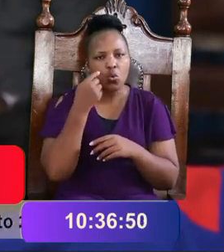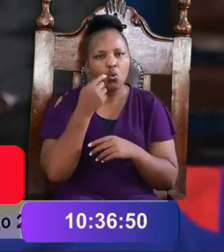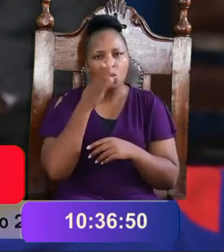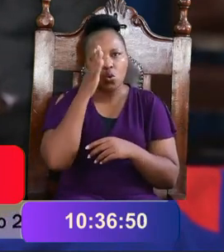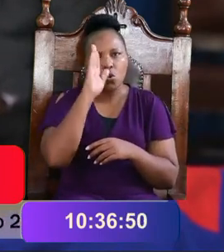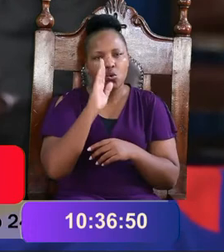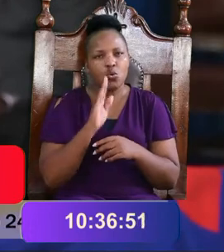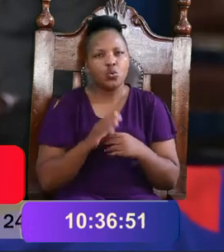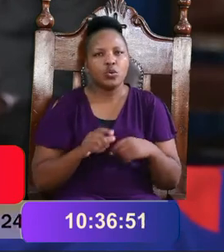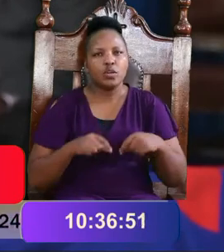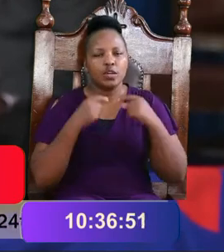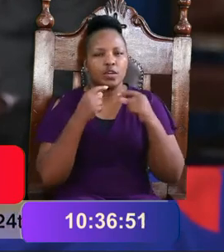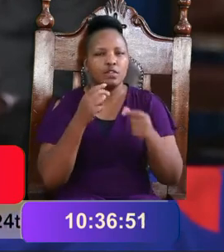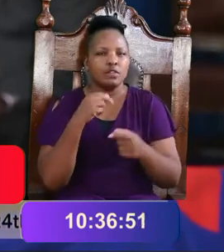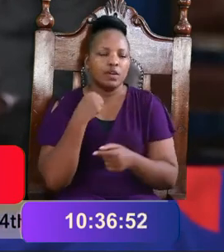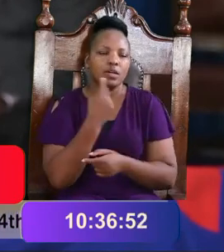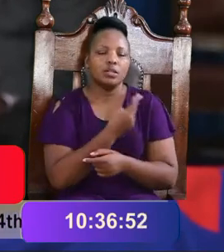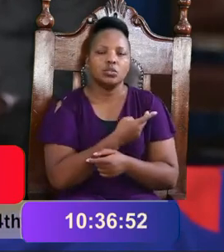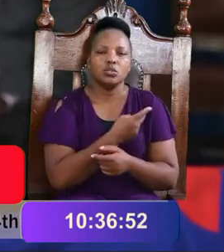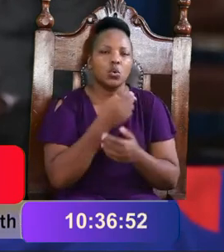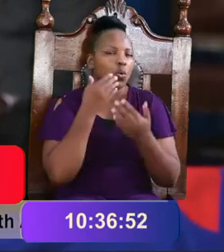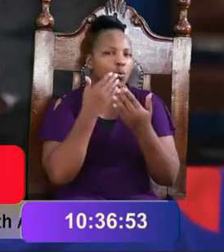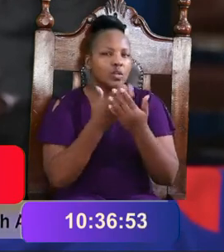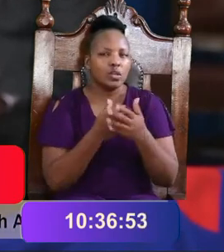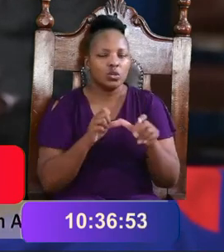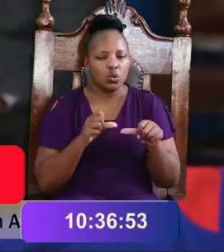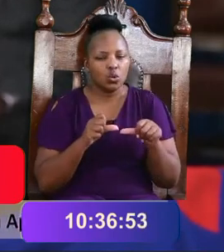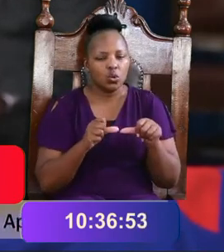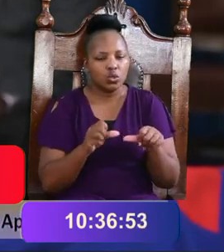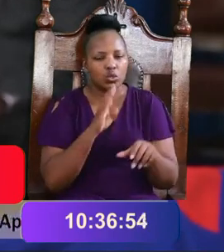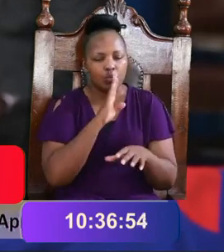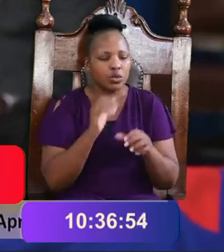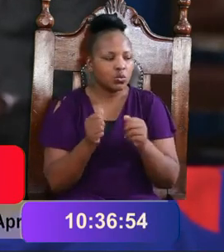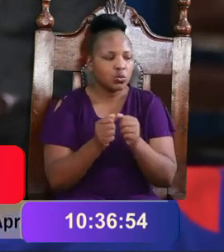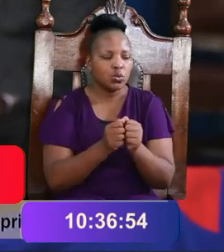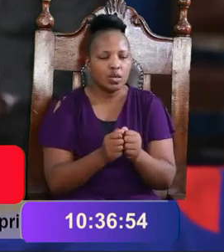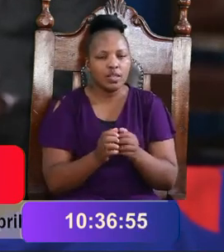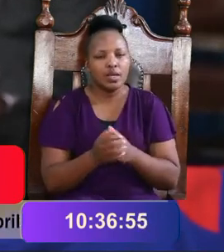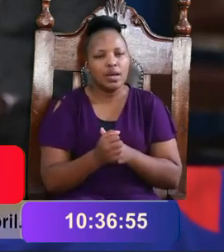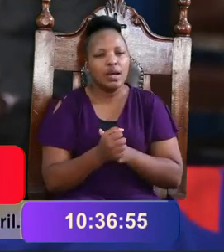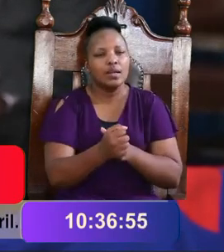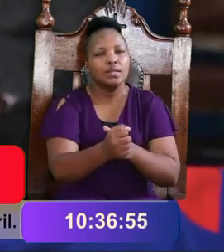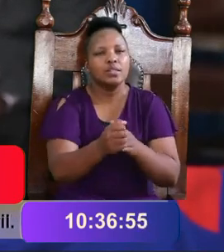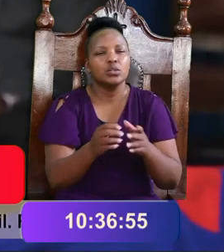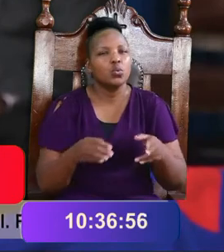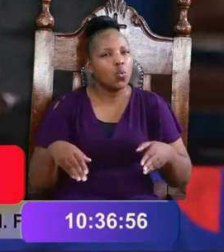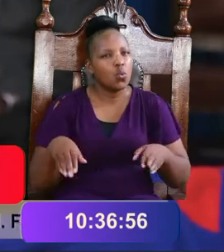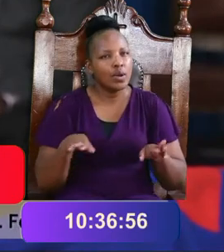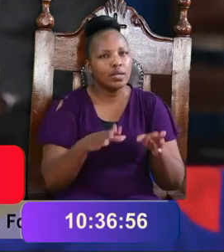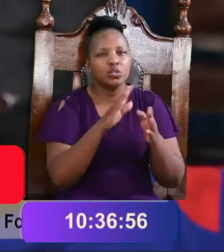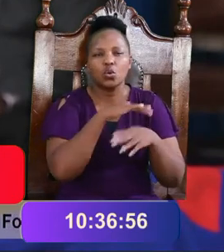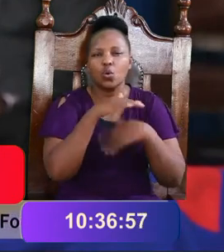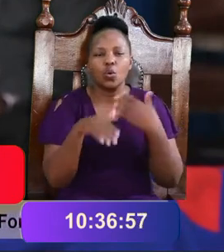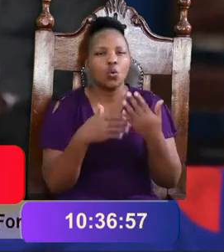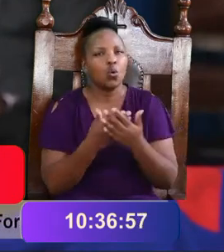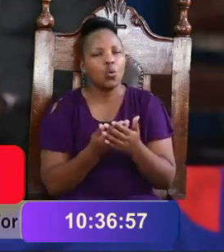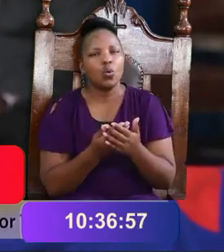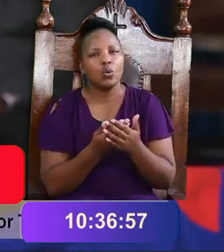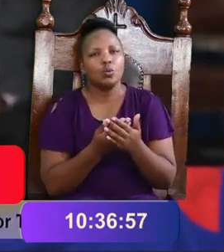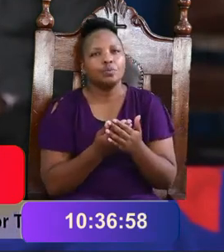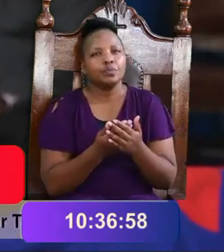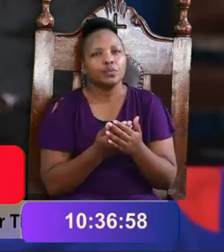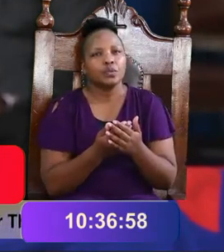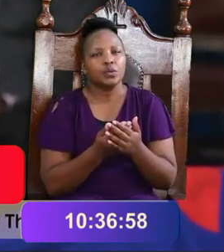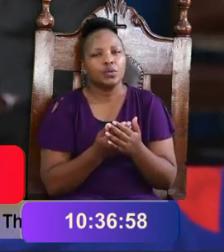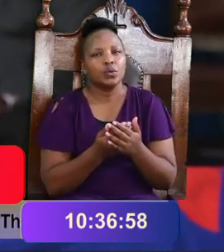yuko Mungu, tunakushukuru na tunaomba kwamba ukaendelea kukua naye, ukamuongoza na hata kulinda familia yake Jehova, na kumlinda